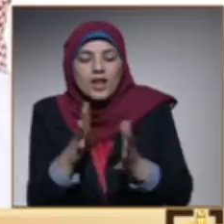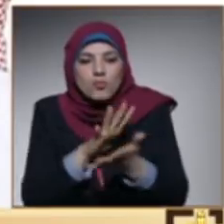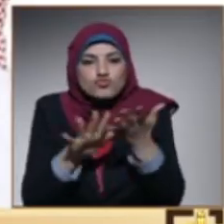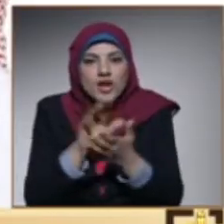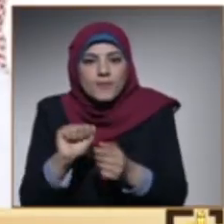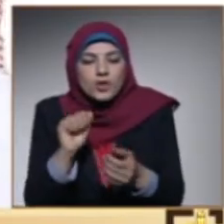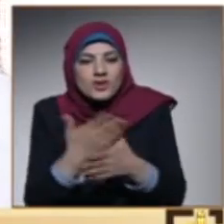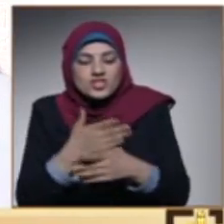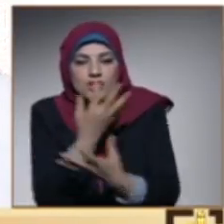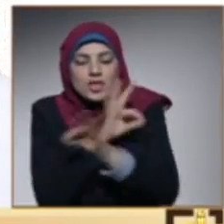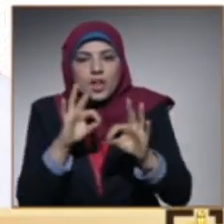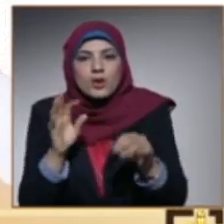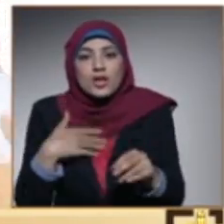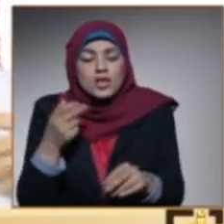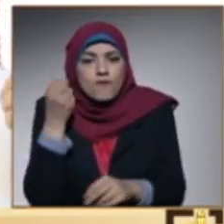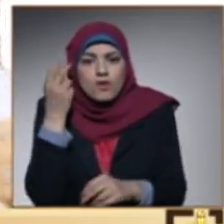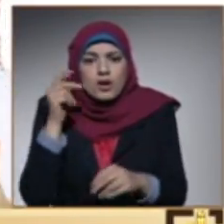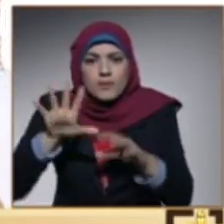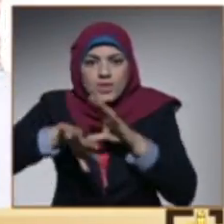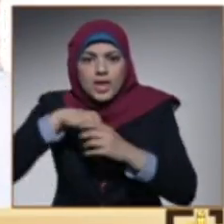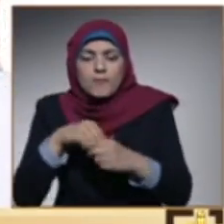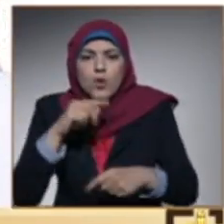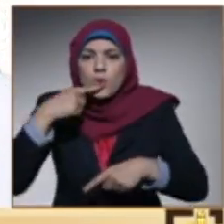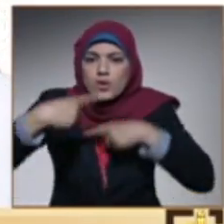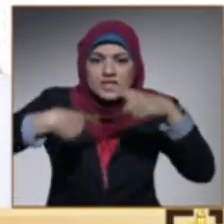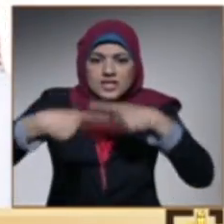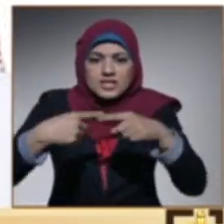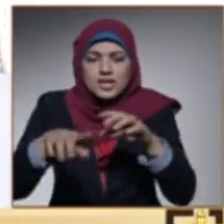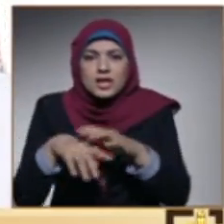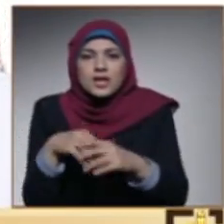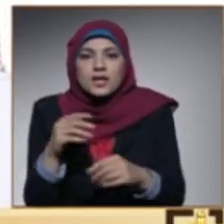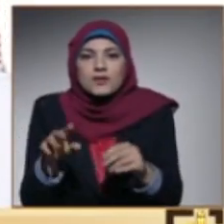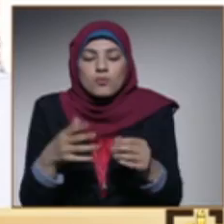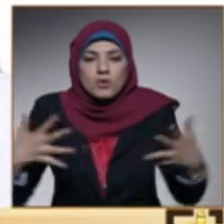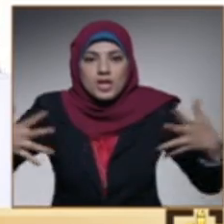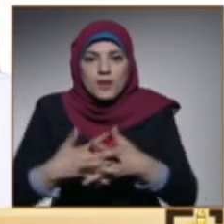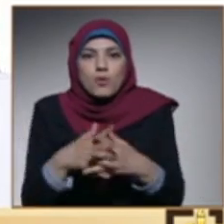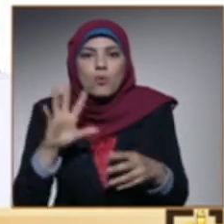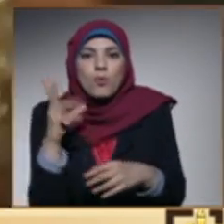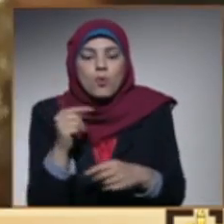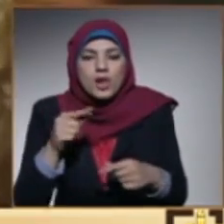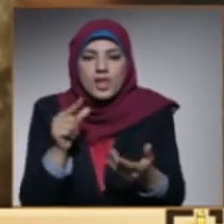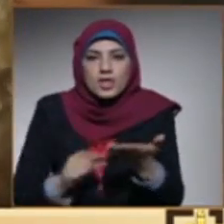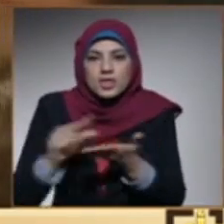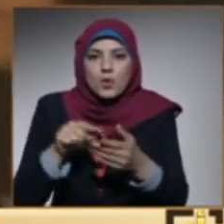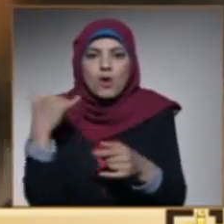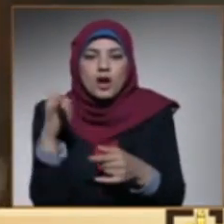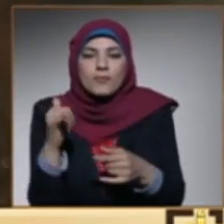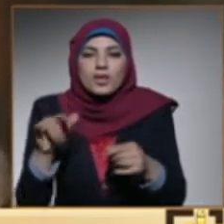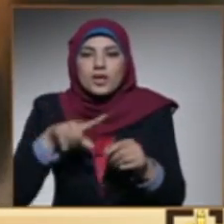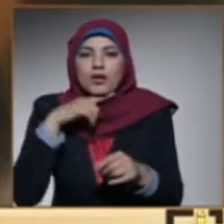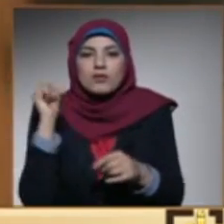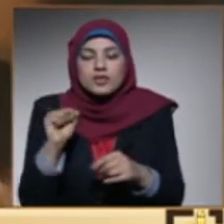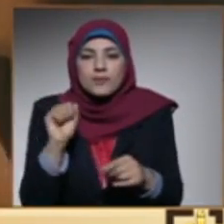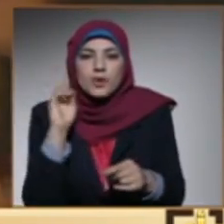هذه الفترة من كل عام تجتمع مؤسسات الصم العربية الحكومية والأهلية والخاصة تحت شعار